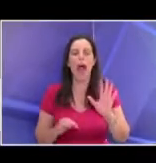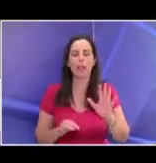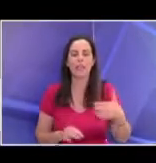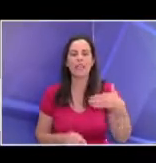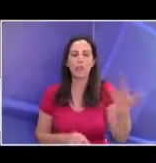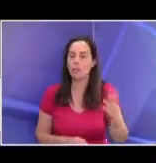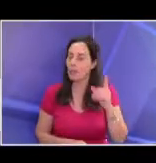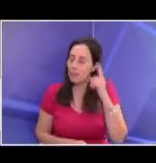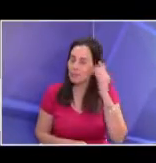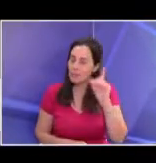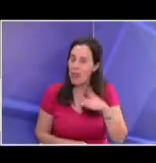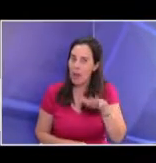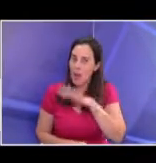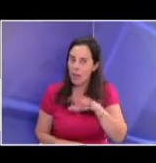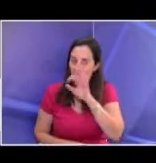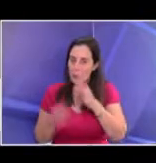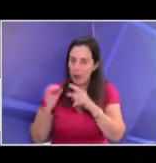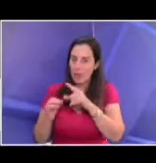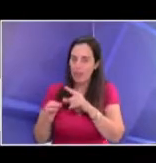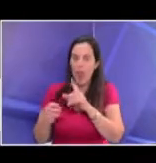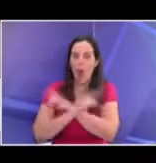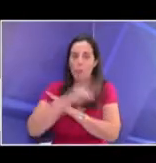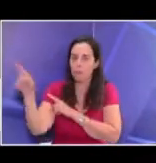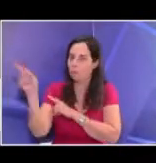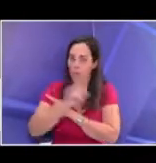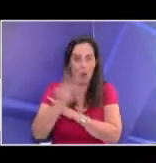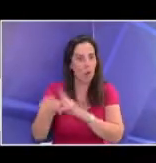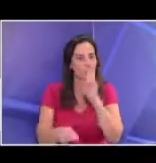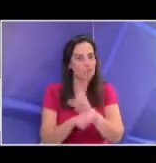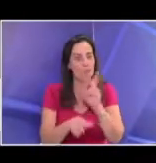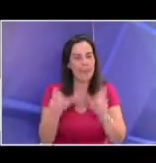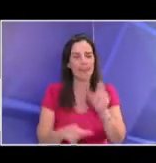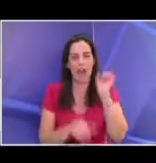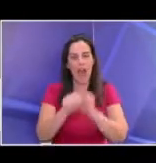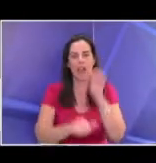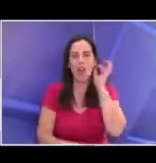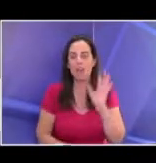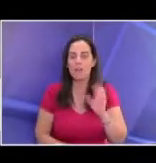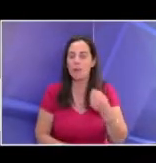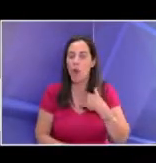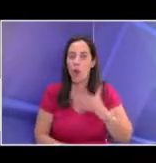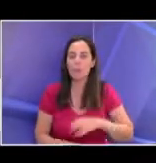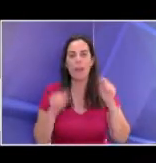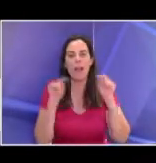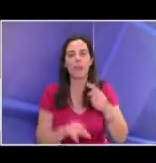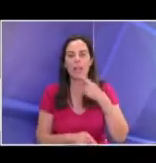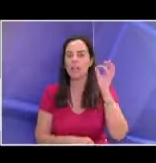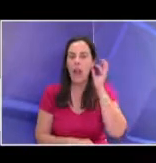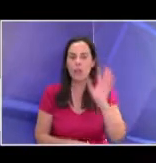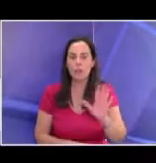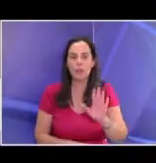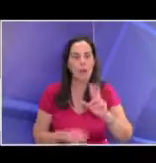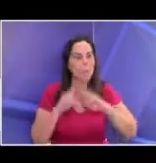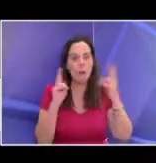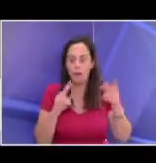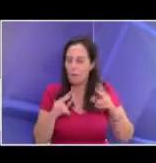שאתה שוכח להגיד זה שמערכת המשפט הלכאורה האובייקטיבית לא מגנה על נשים. ואני חושבת שאם אנחנו רוצים לבוא ולהגיד לנשים